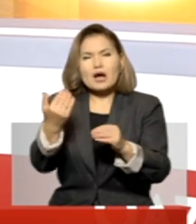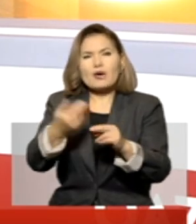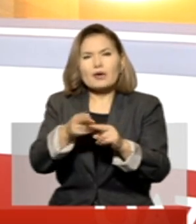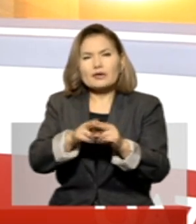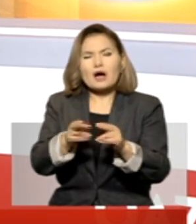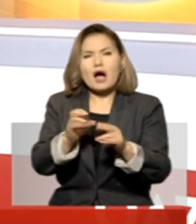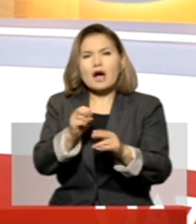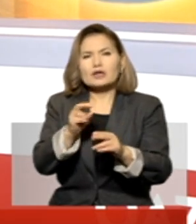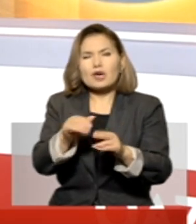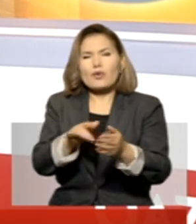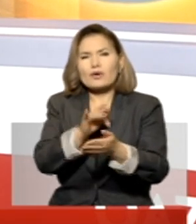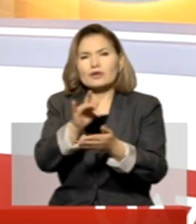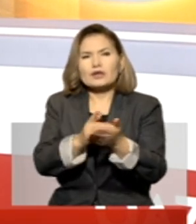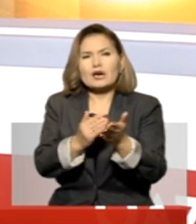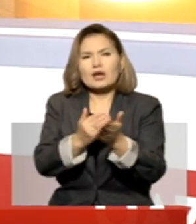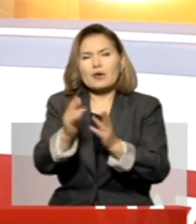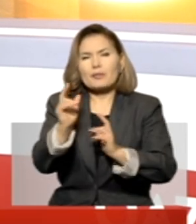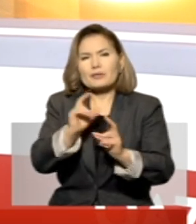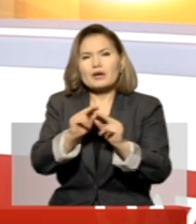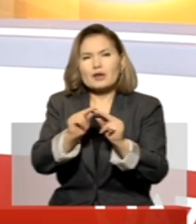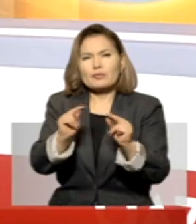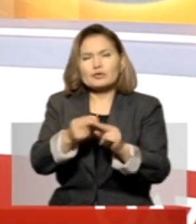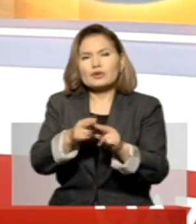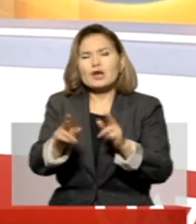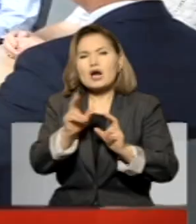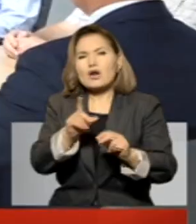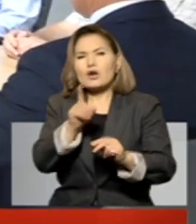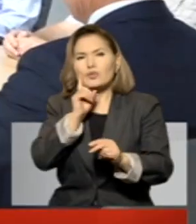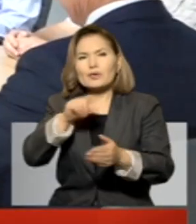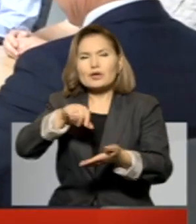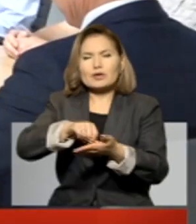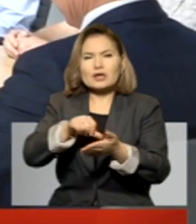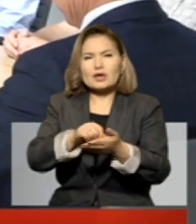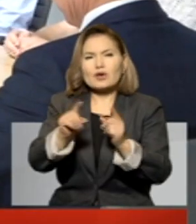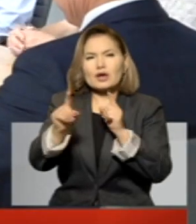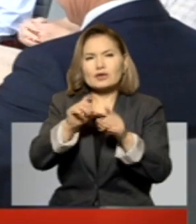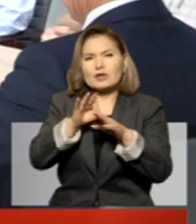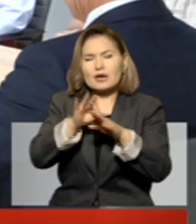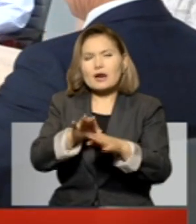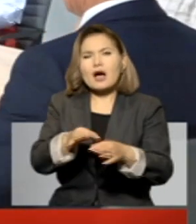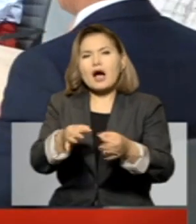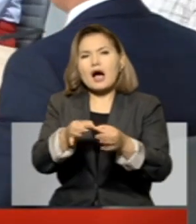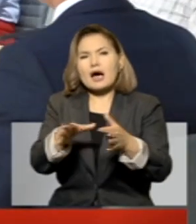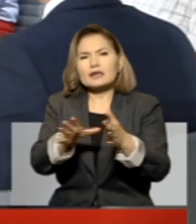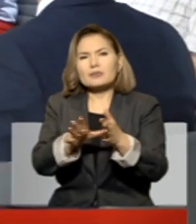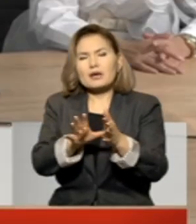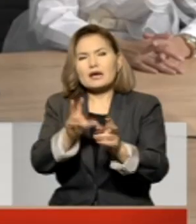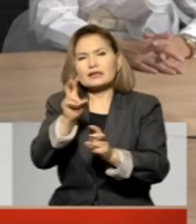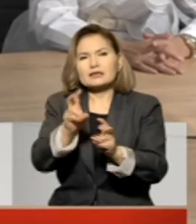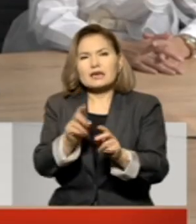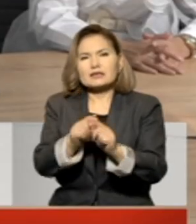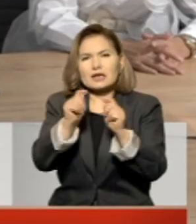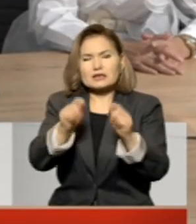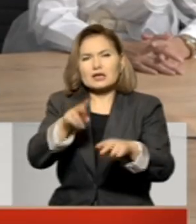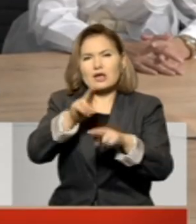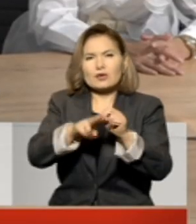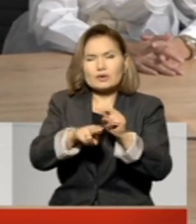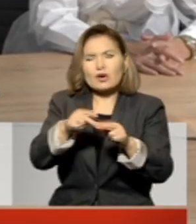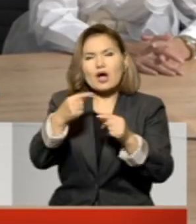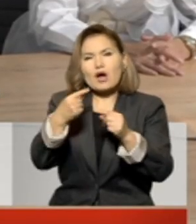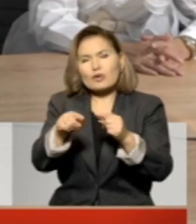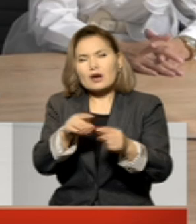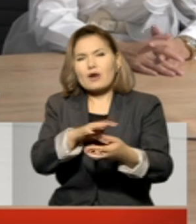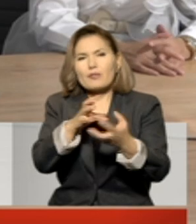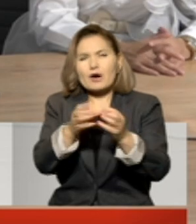мамандар. Ақтауда жоғары оқу орнының ұстаздары мен студенттерінің қатысуымен өткен дөңгелек үстел барысында атом электр станциясын